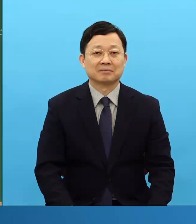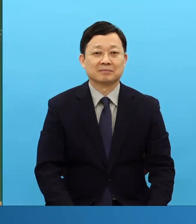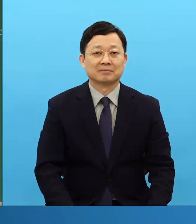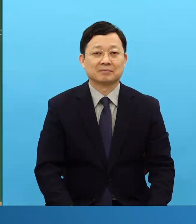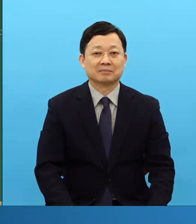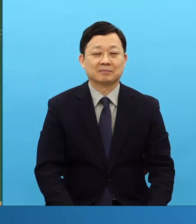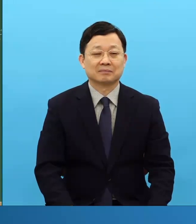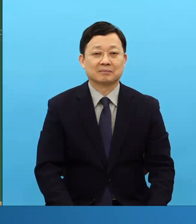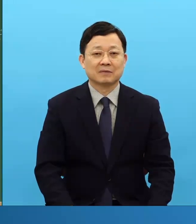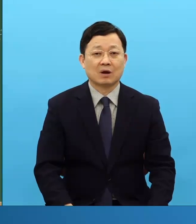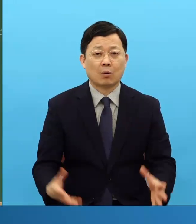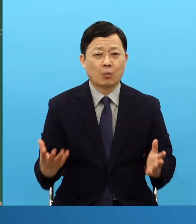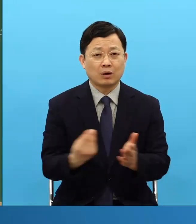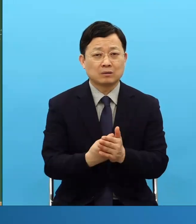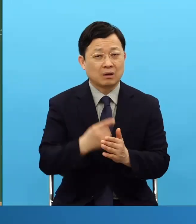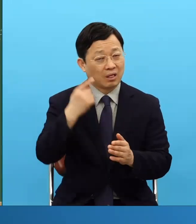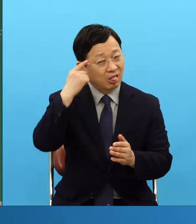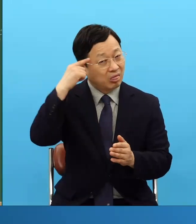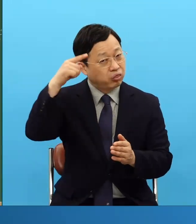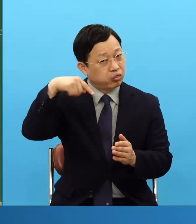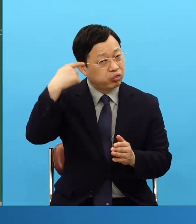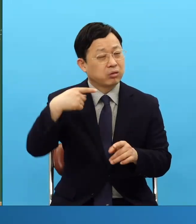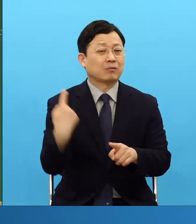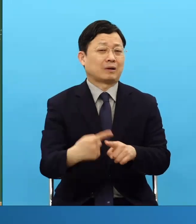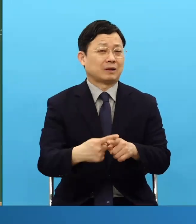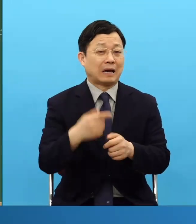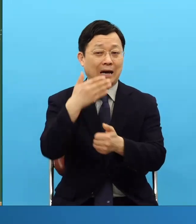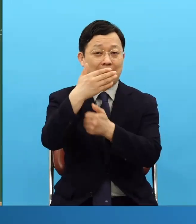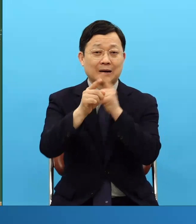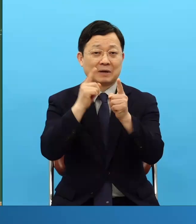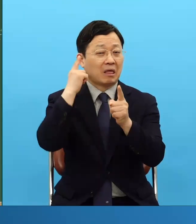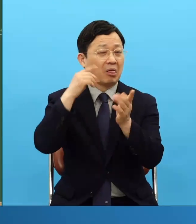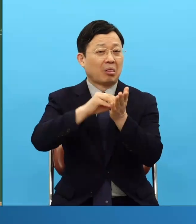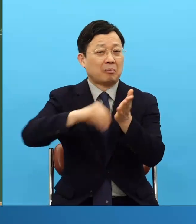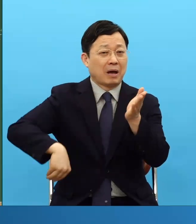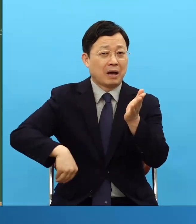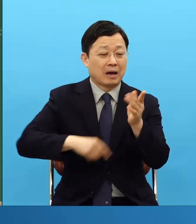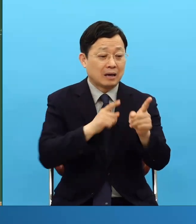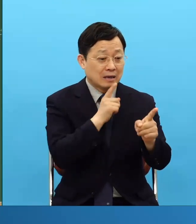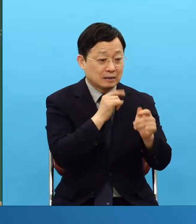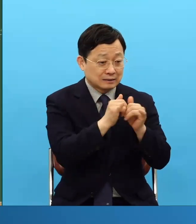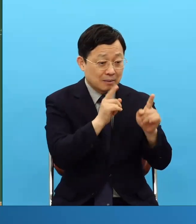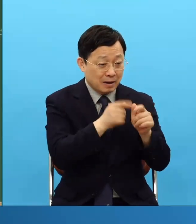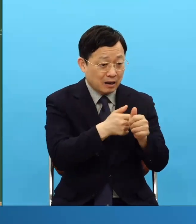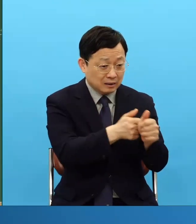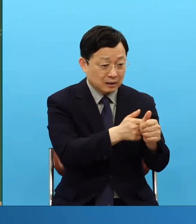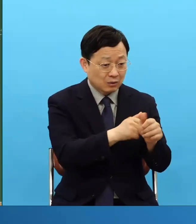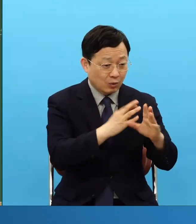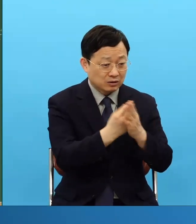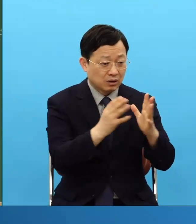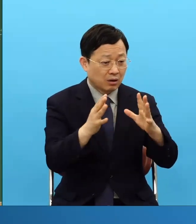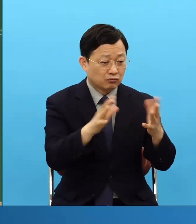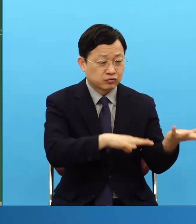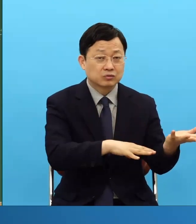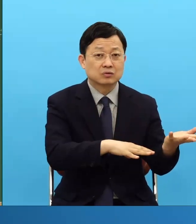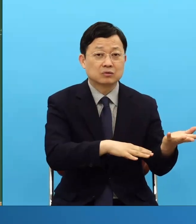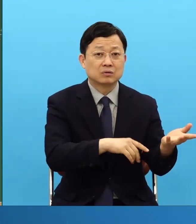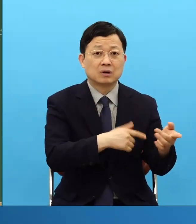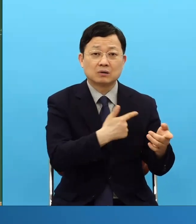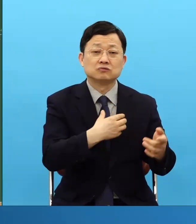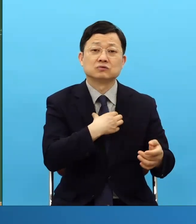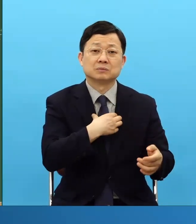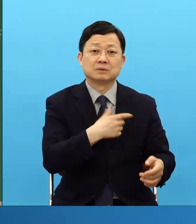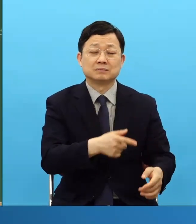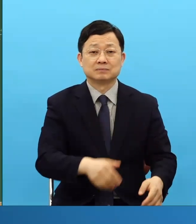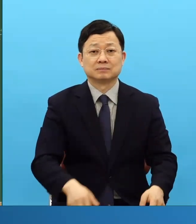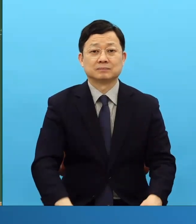좀 나쁜 말로 돌아간 거지 완전히. But you know, extremely 하나님 말씀 speaking, 안 that's 듣고 really 사람 말 듣다 crazy. 무너져. They crumbled because they did not listen to the words of God, but they listened to the words of